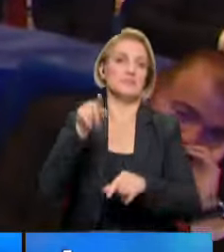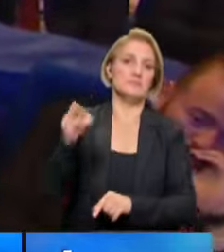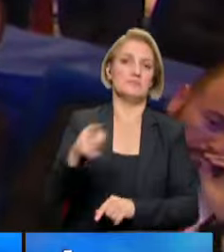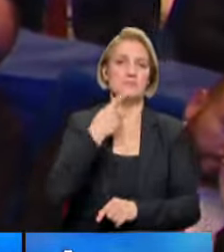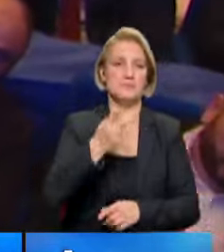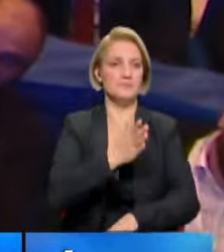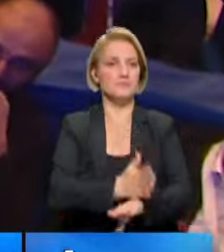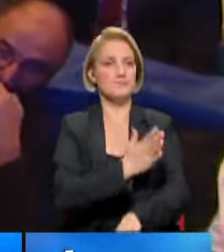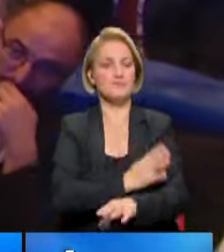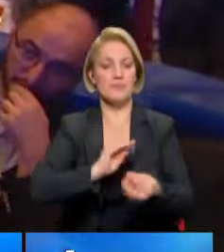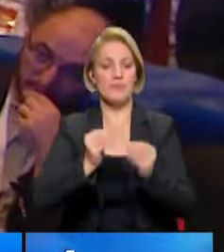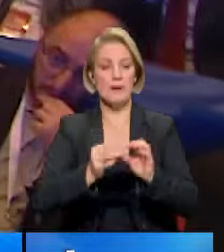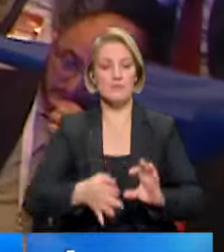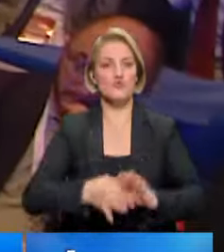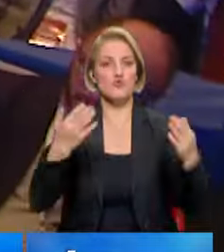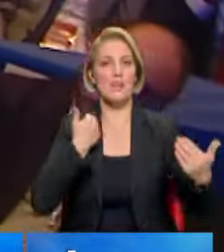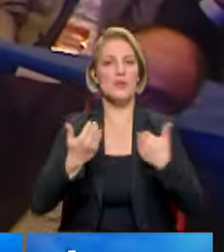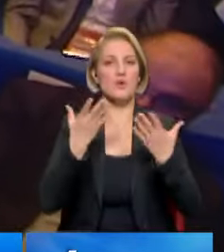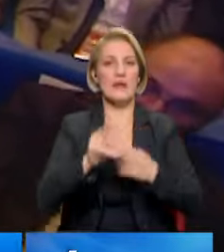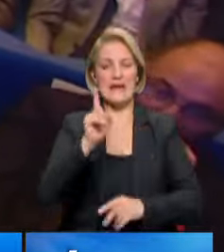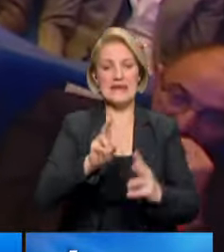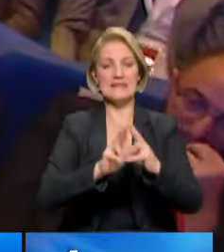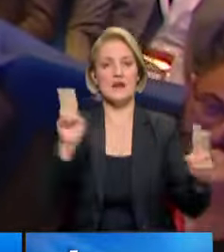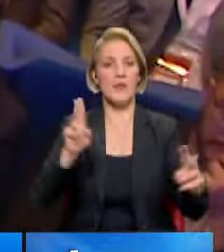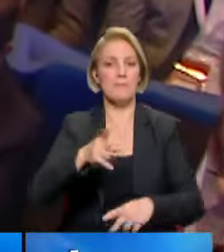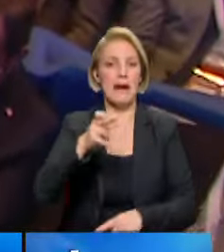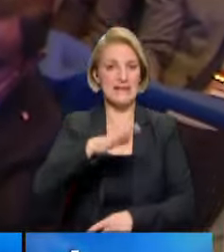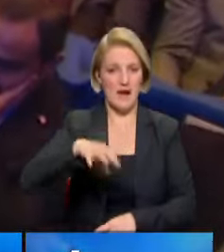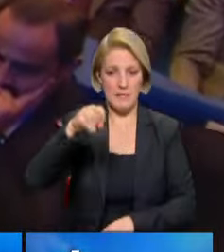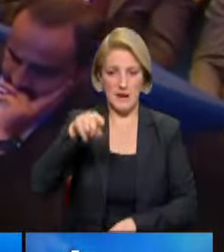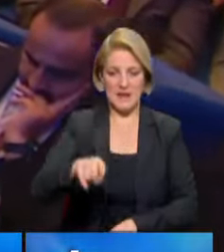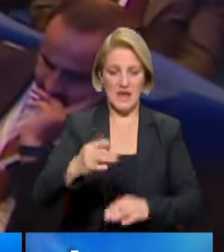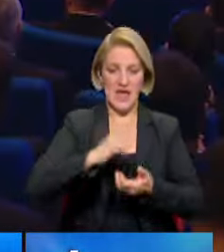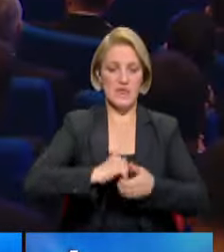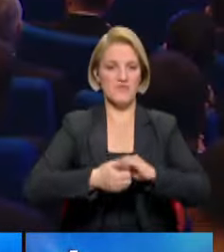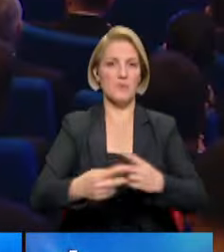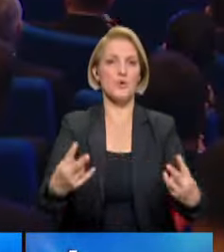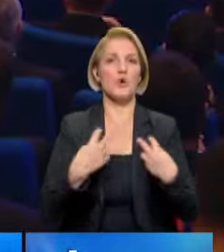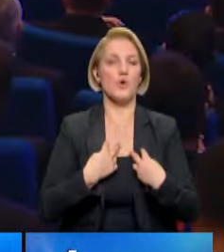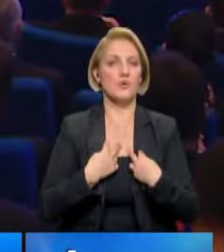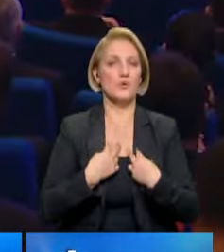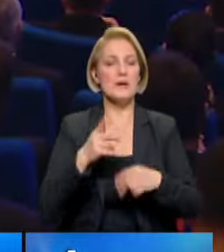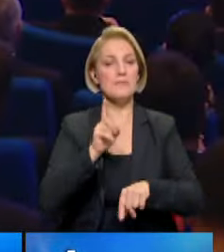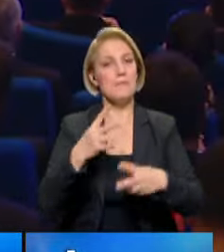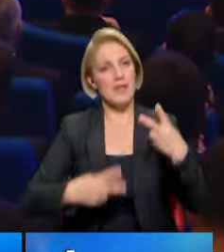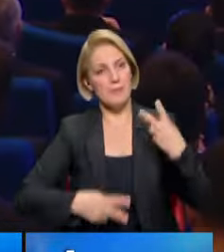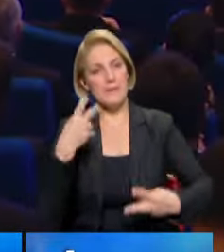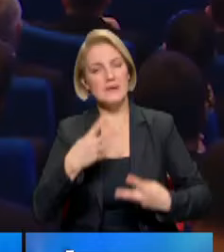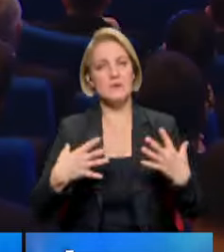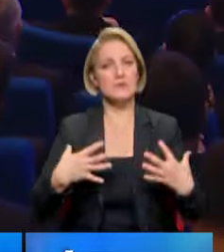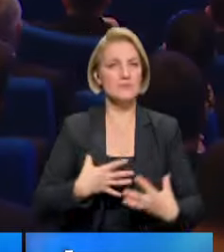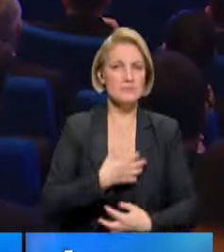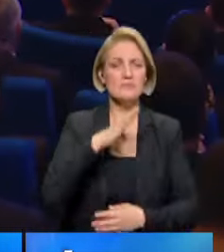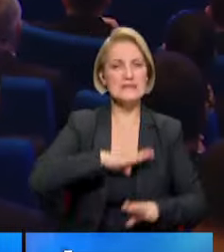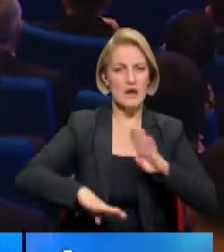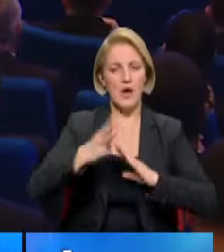Vatandaşlarımız sorunların çözüm adresi olarak ilk sırada partimizi ve ittifakımızı görüyor. Zaman zaman serzenişte